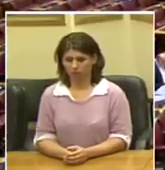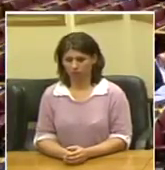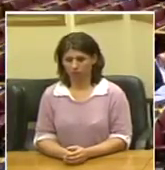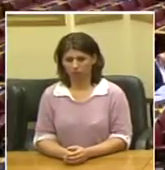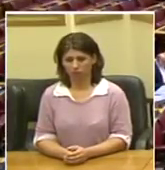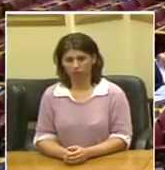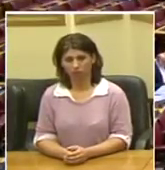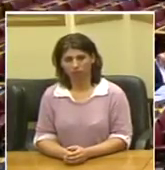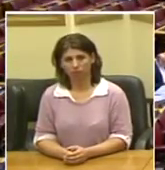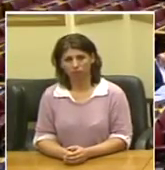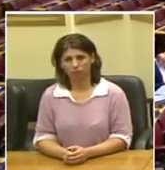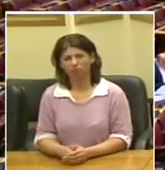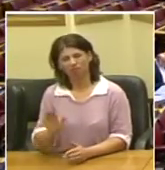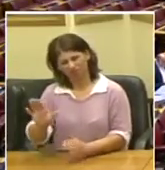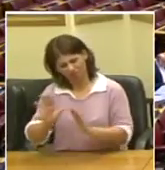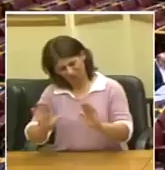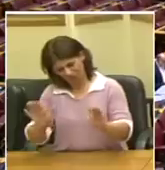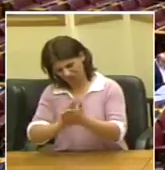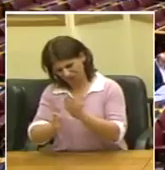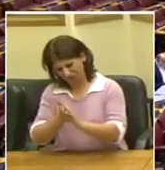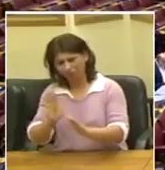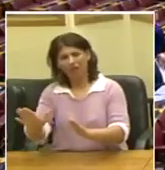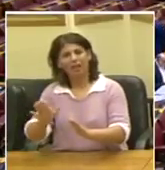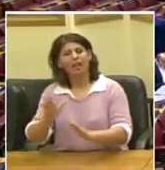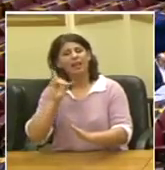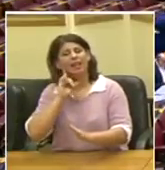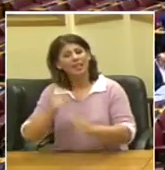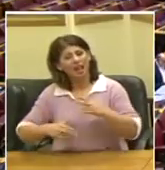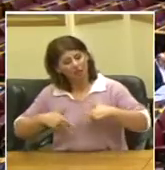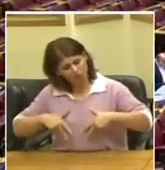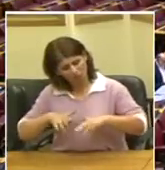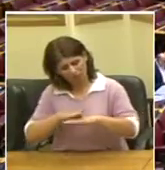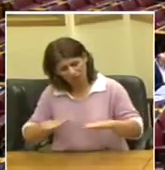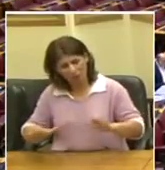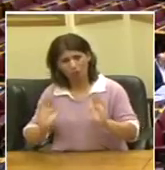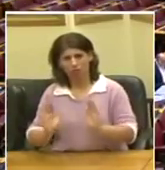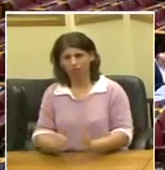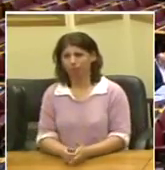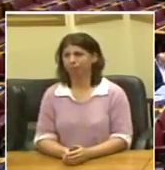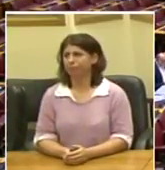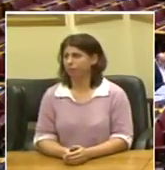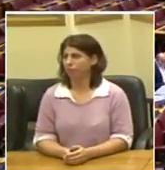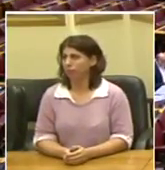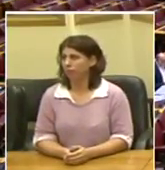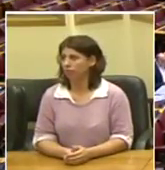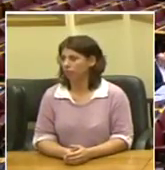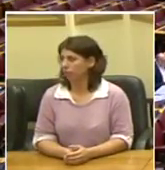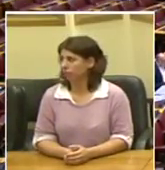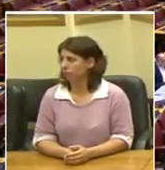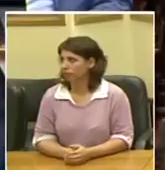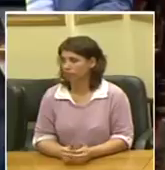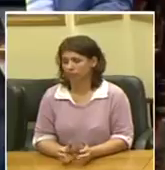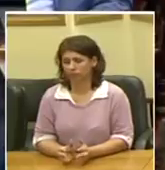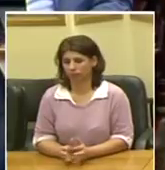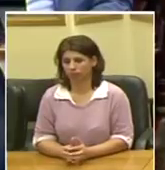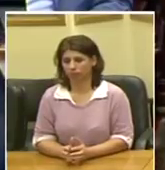Ελάτε, αφήστε τις υποδείξεις. Τελειώστε, πρόεδρε, κυρία Υπουργέ. Τελειώστε. Σιγά-σιγά, κυρία.